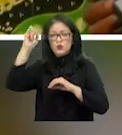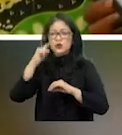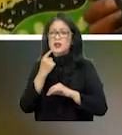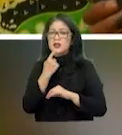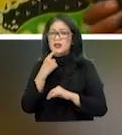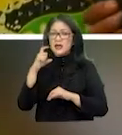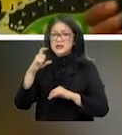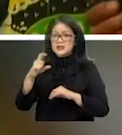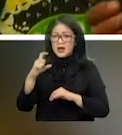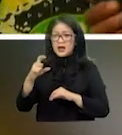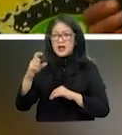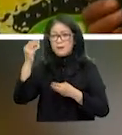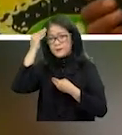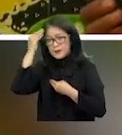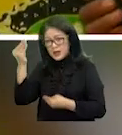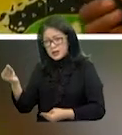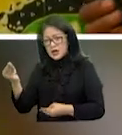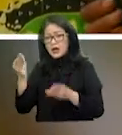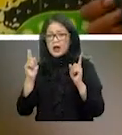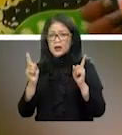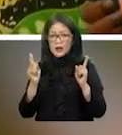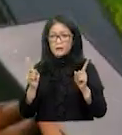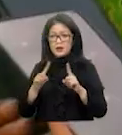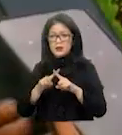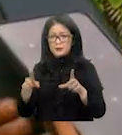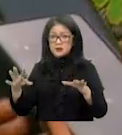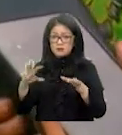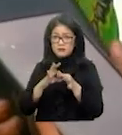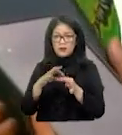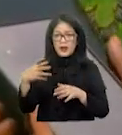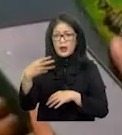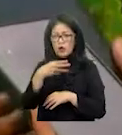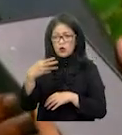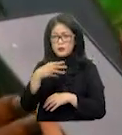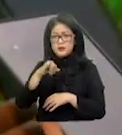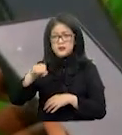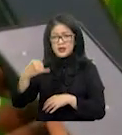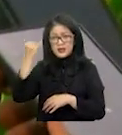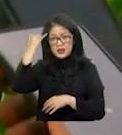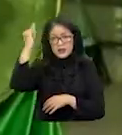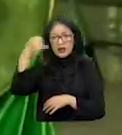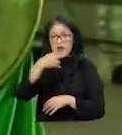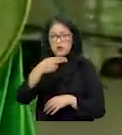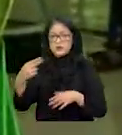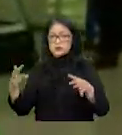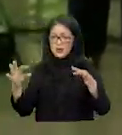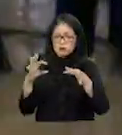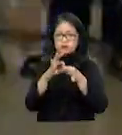berIndonesia, tentang ekonomi, budaya, dan lain sebagainya, sehingga kompatibilitas ide NWDI dan Indonesia itu terasa sekali.